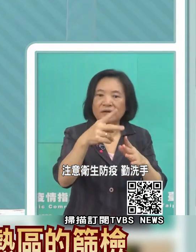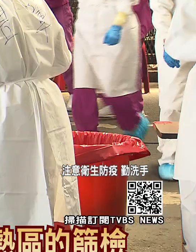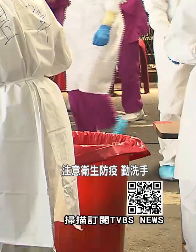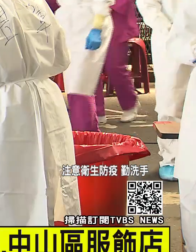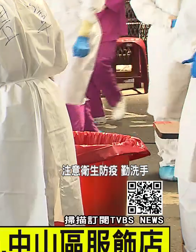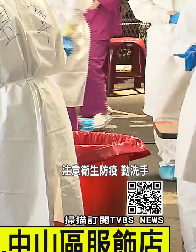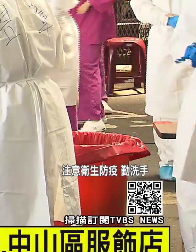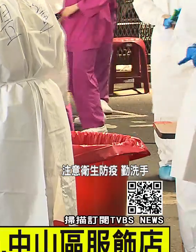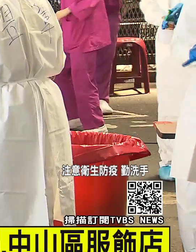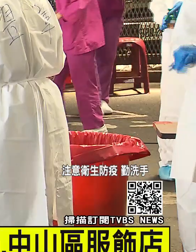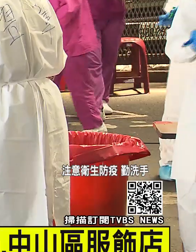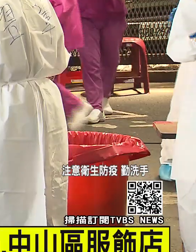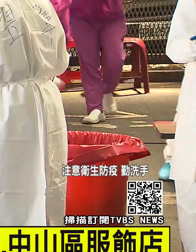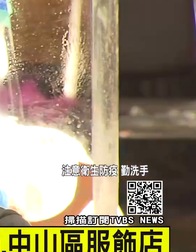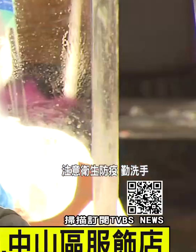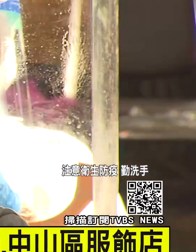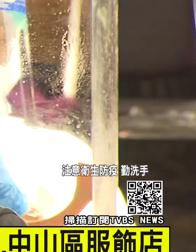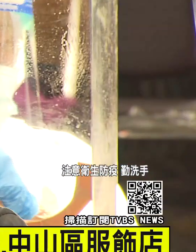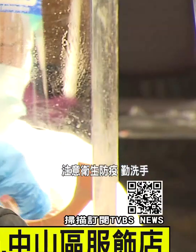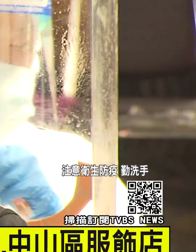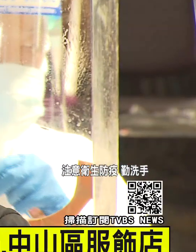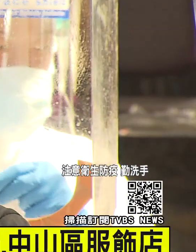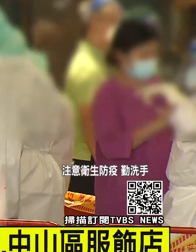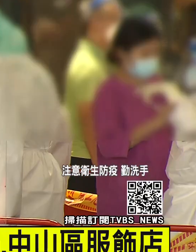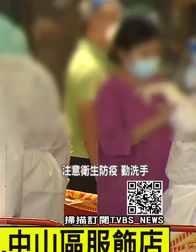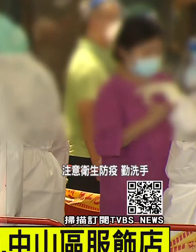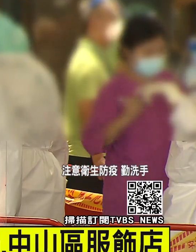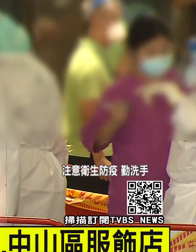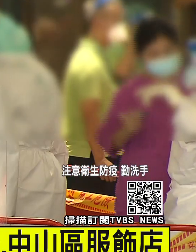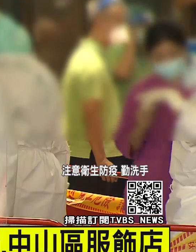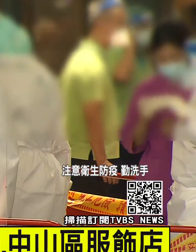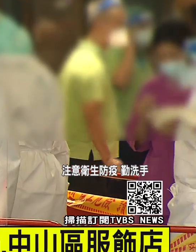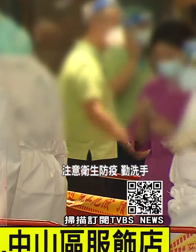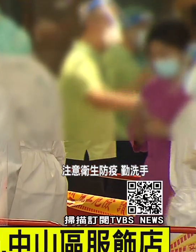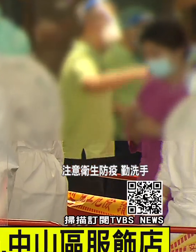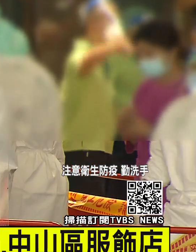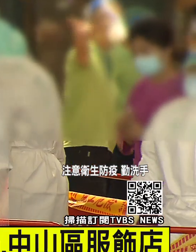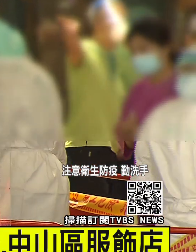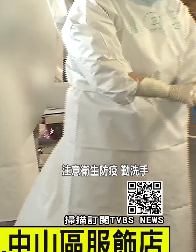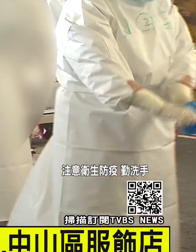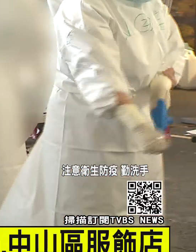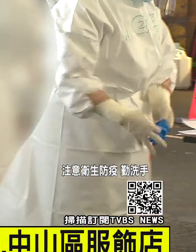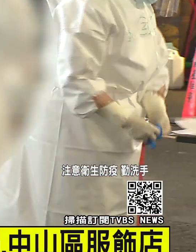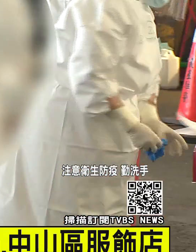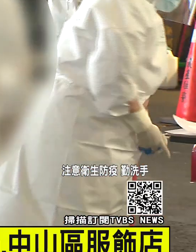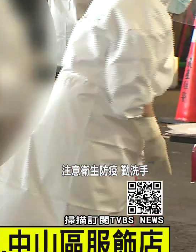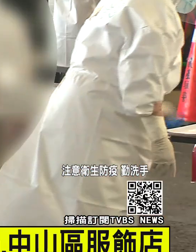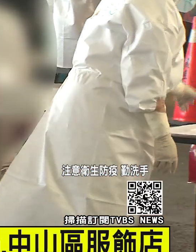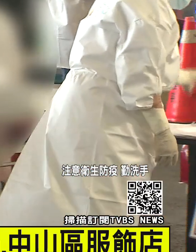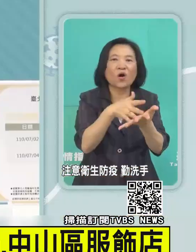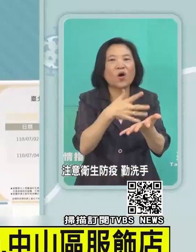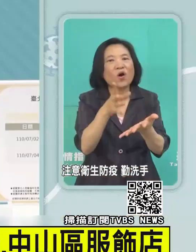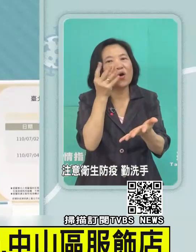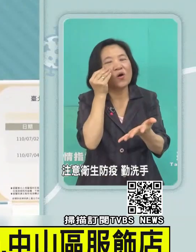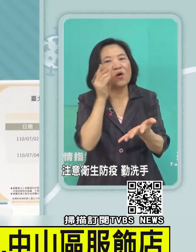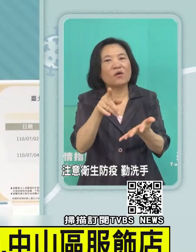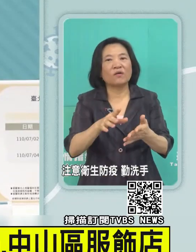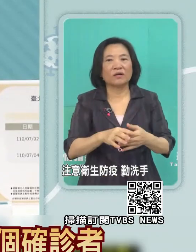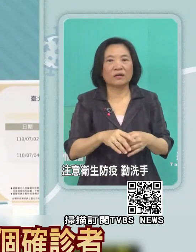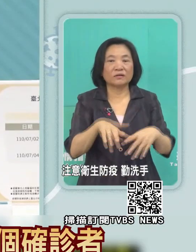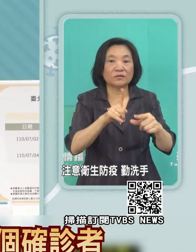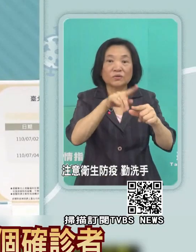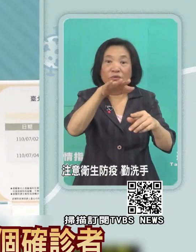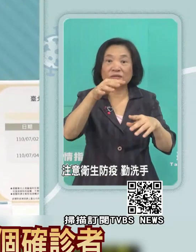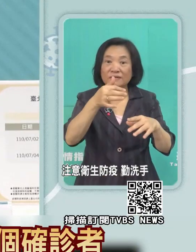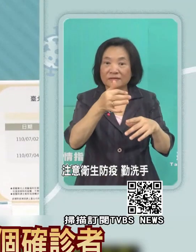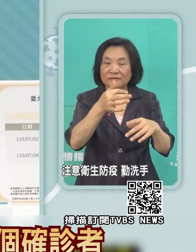筛检。 现在只能透过筛检再筛检，不过现在还有这个案例，北市也要特别公布。 那这两个